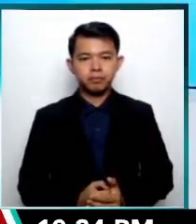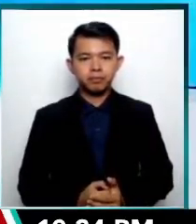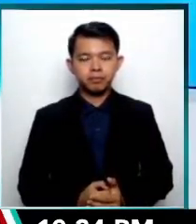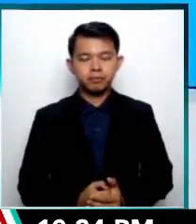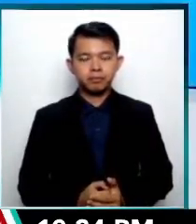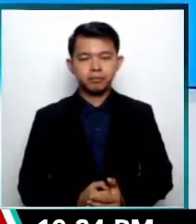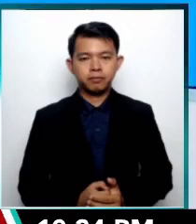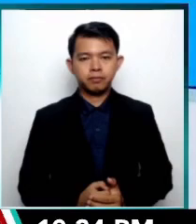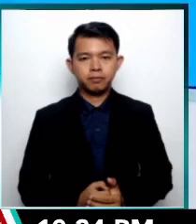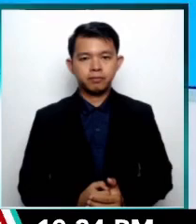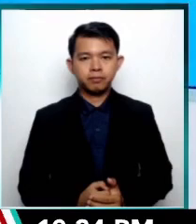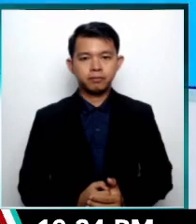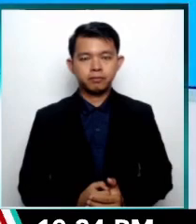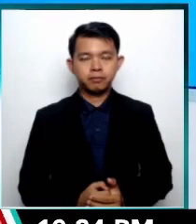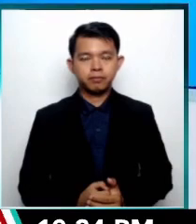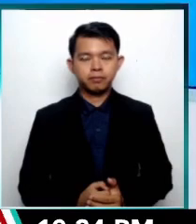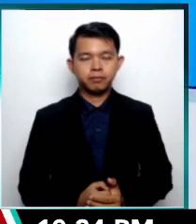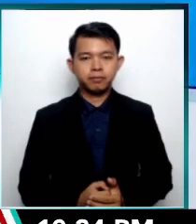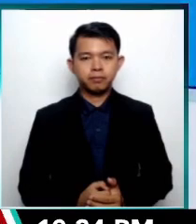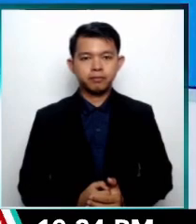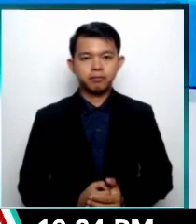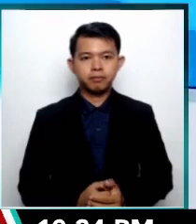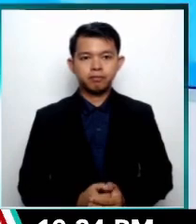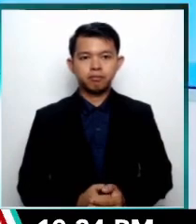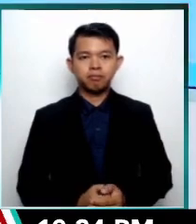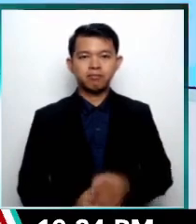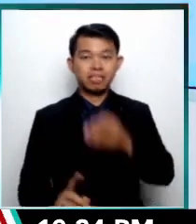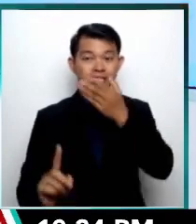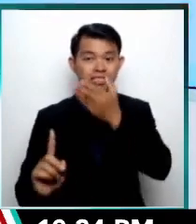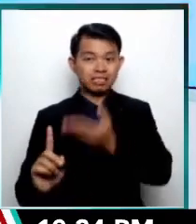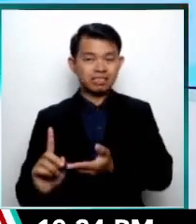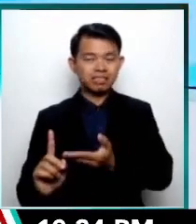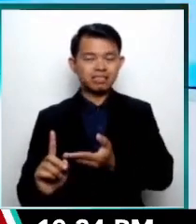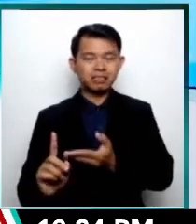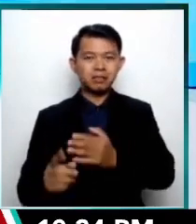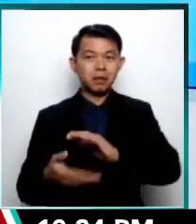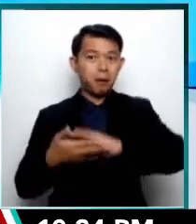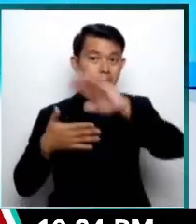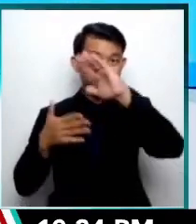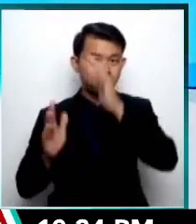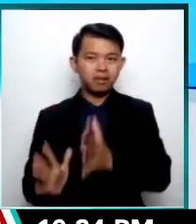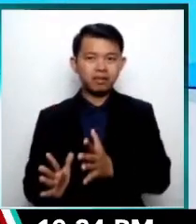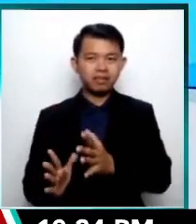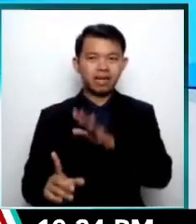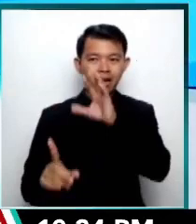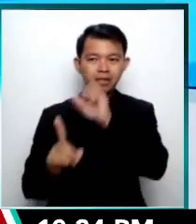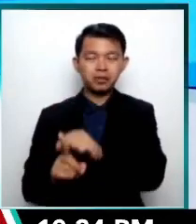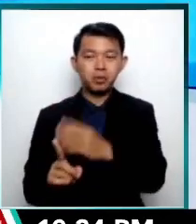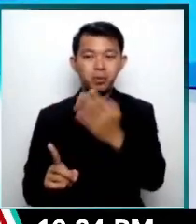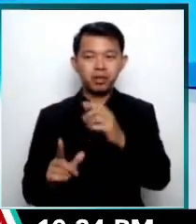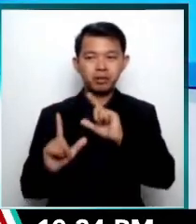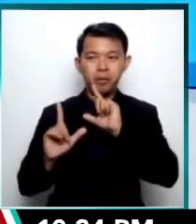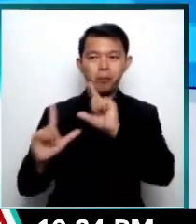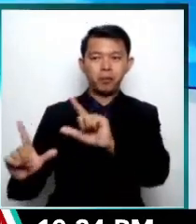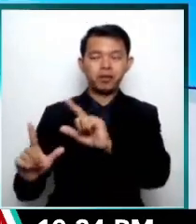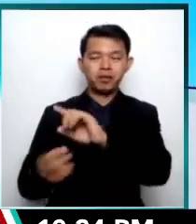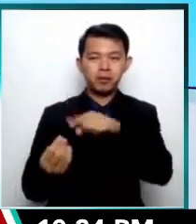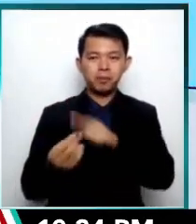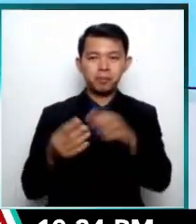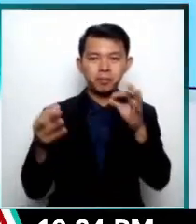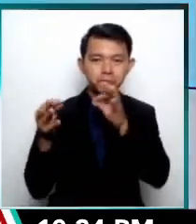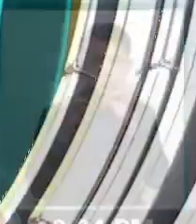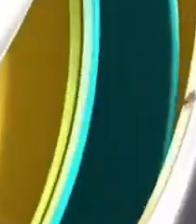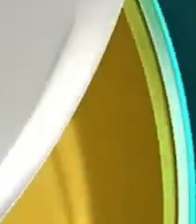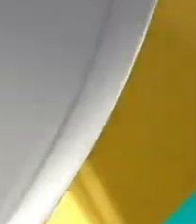Arestado ang isang vlogger na wanted pala sa kasong may kinalaman sa droga. Yan at iba pa sa spot report ni Emil